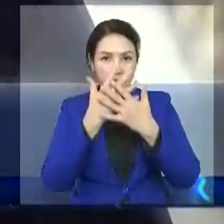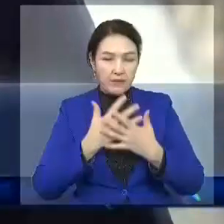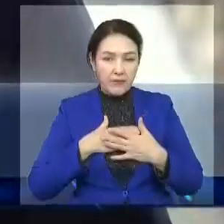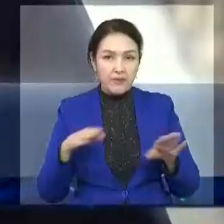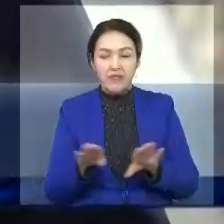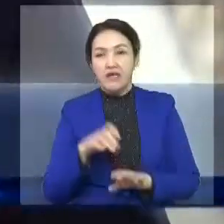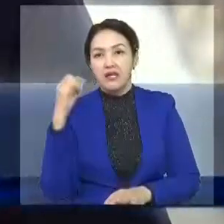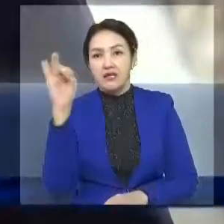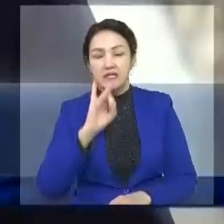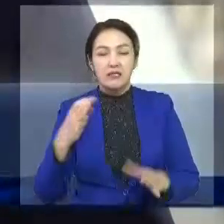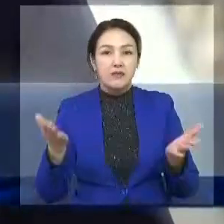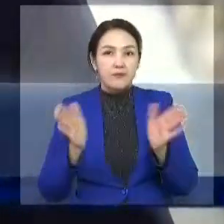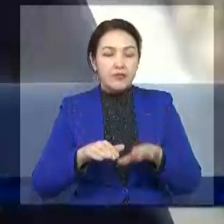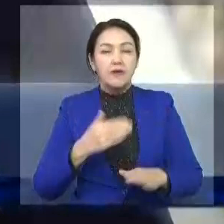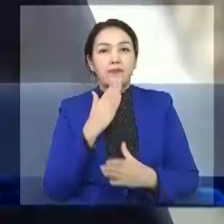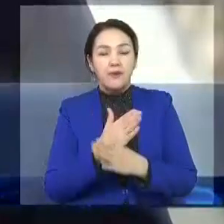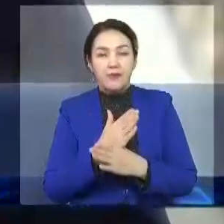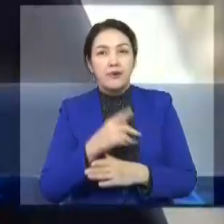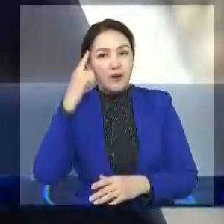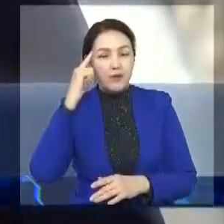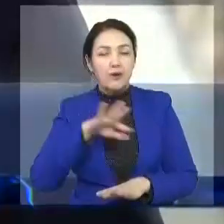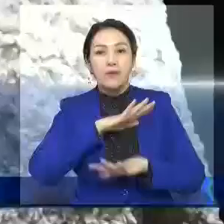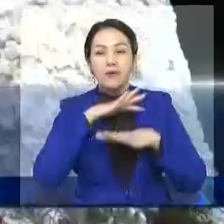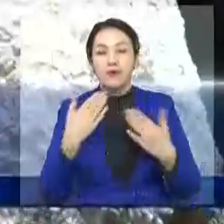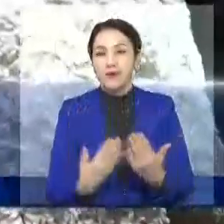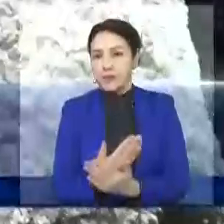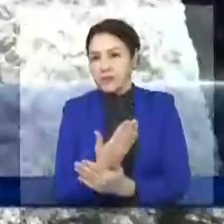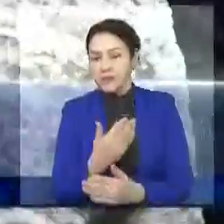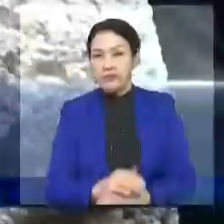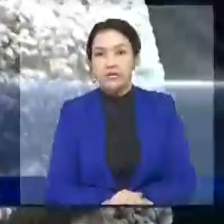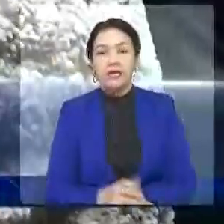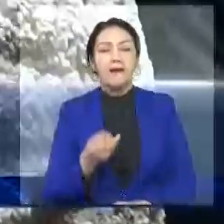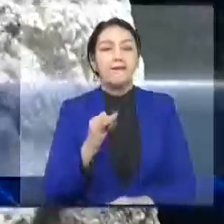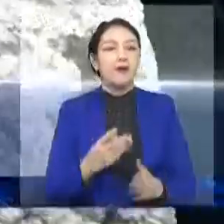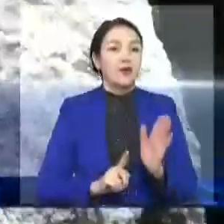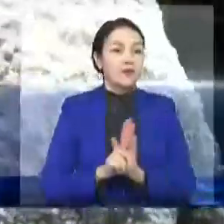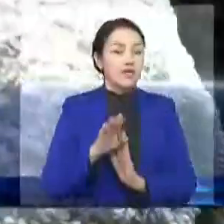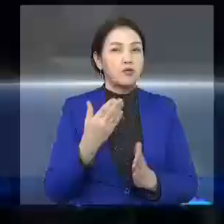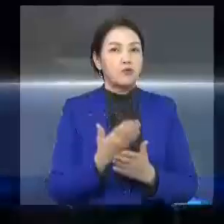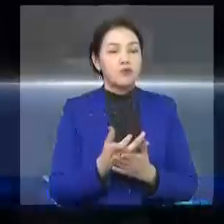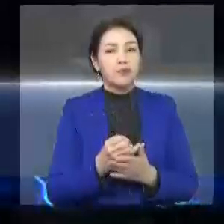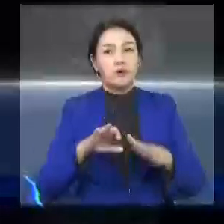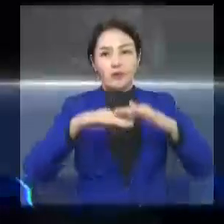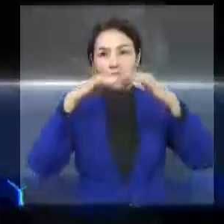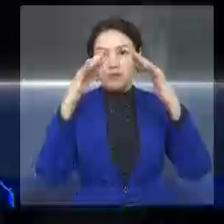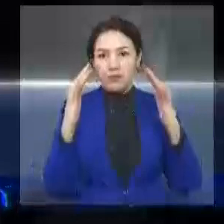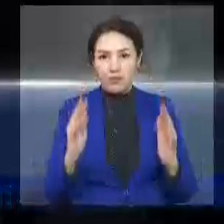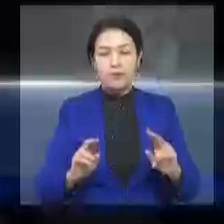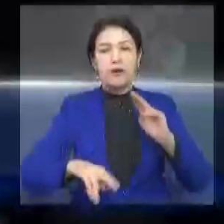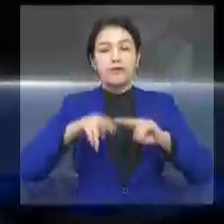такие исторические места. Это помогает живую узнать много чего нового. Мазар с кубическим основанием и шлемовидным куполом был построен